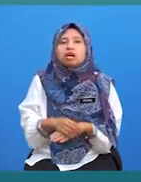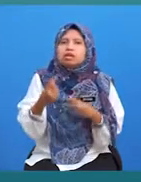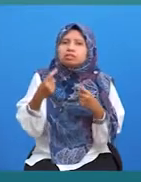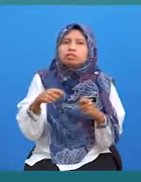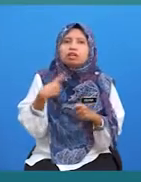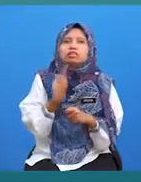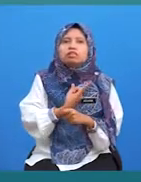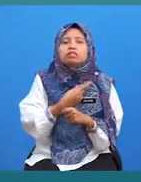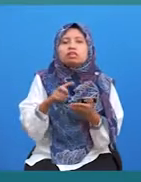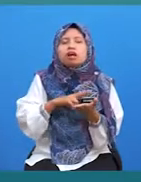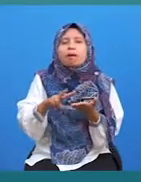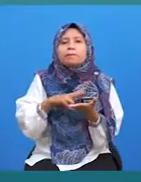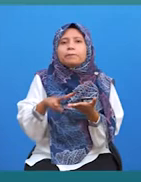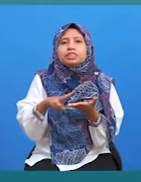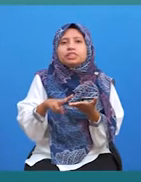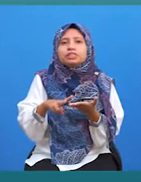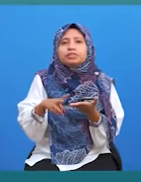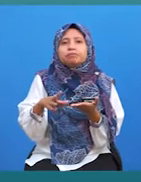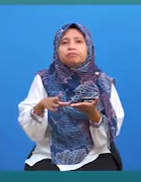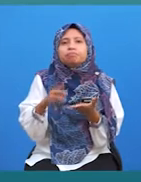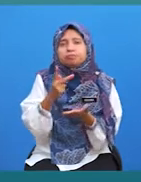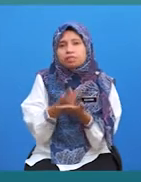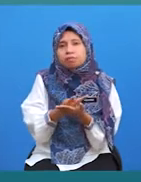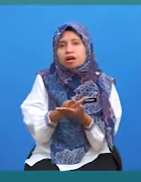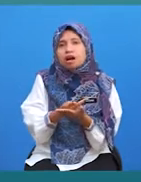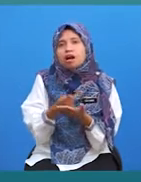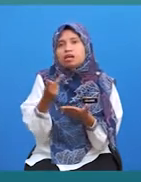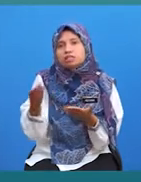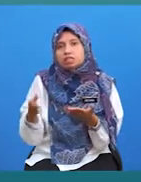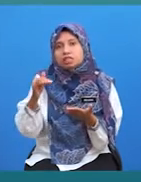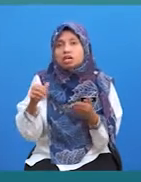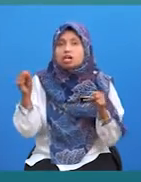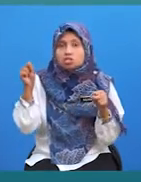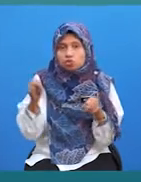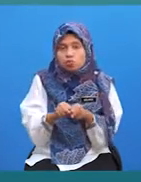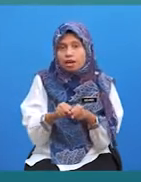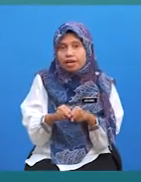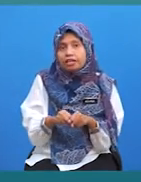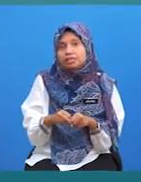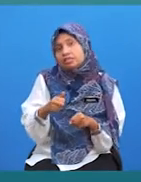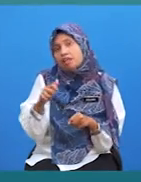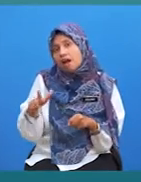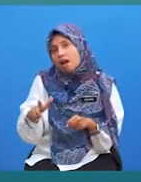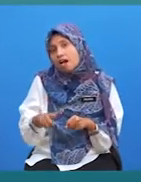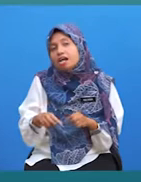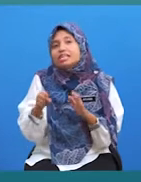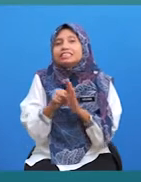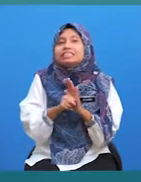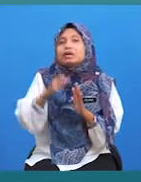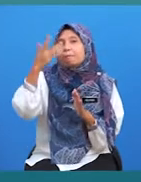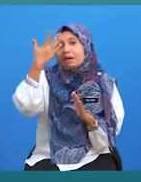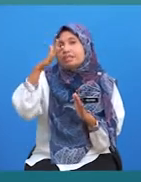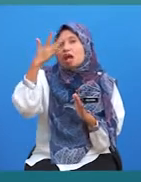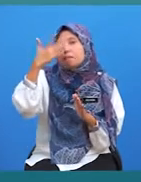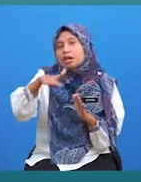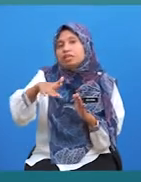dan memahami situasi ini, peribahasa yang sesuai tentu sekali sepandai-pandai